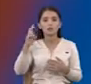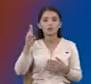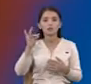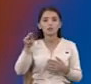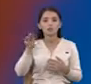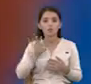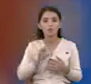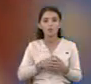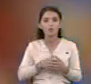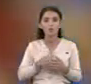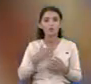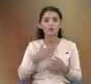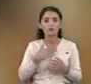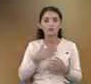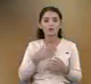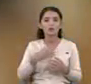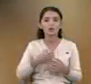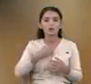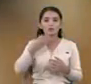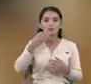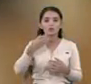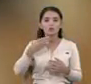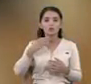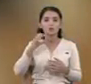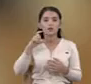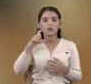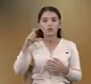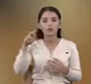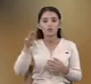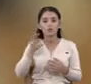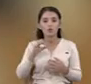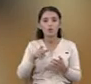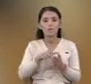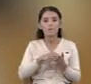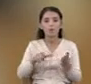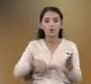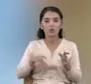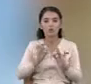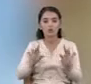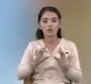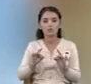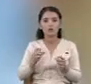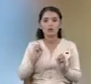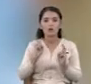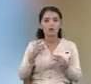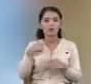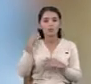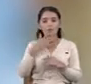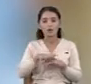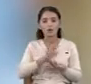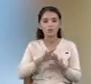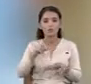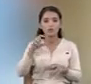эскимо. Я про страуса, про Эмму написал бы вам поэму, но никак я не